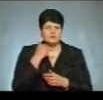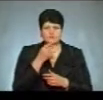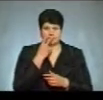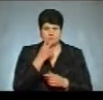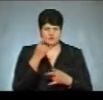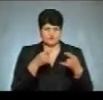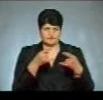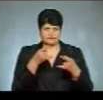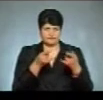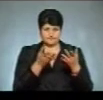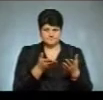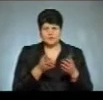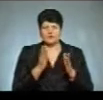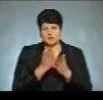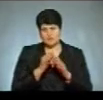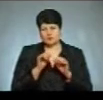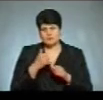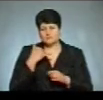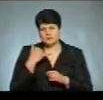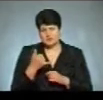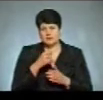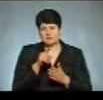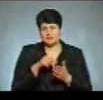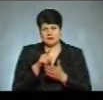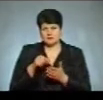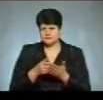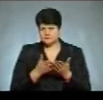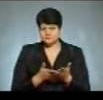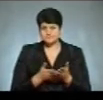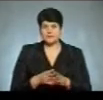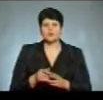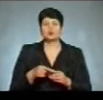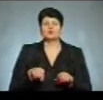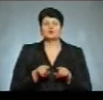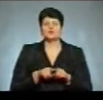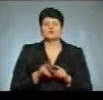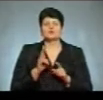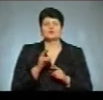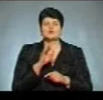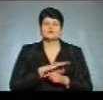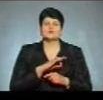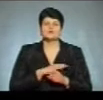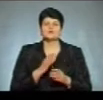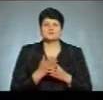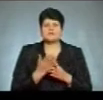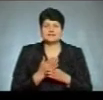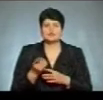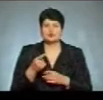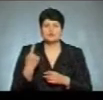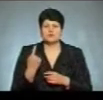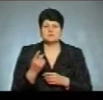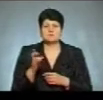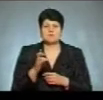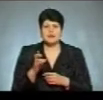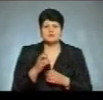на своїх екранах, тож є можливість телефонувати і ставити запитання. Тож, пане Вадиме, хто з користувачів субсидії на Тернопільщині в березні вже